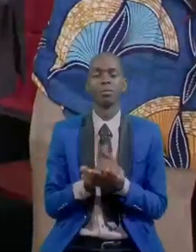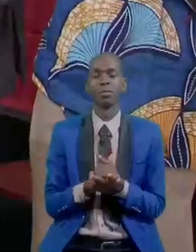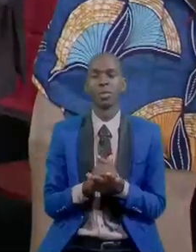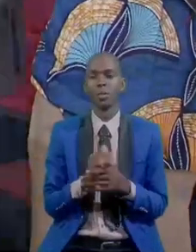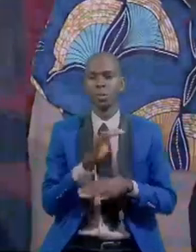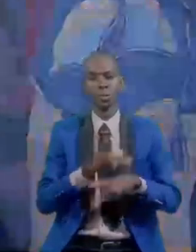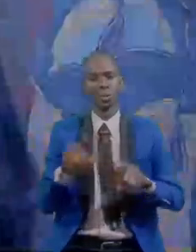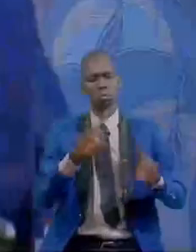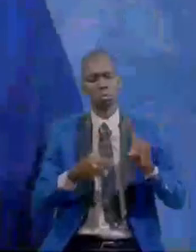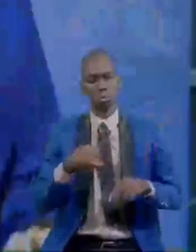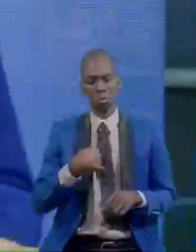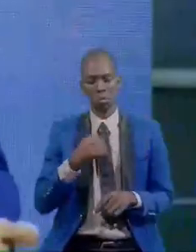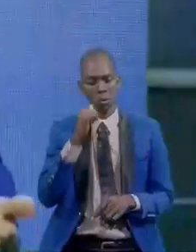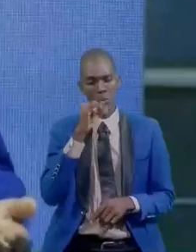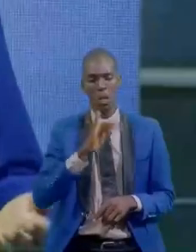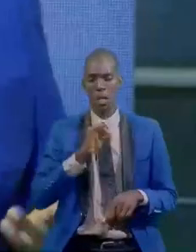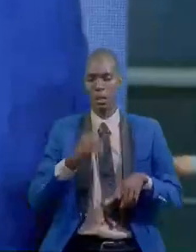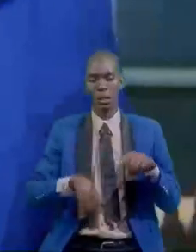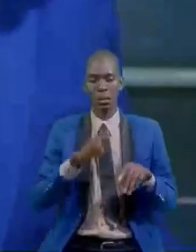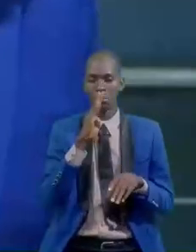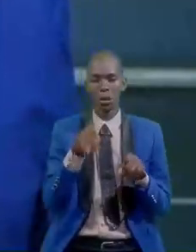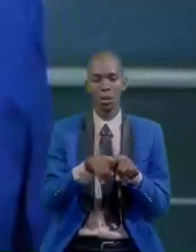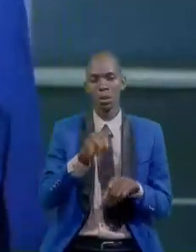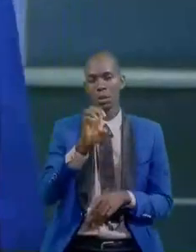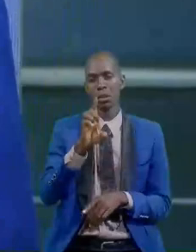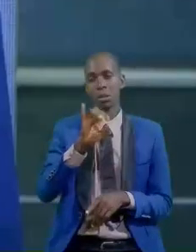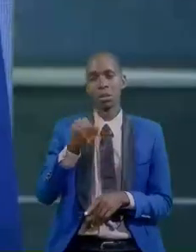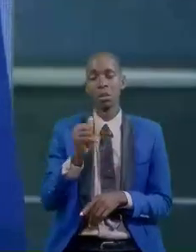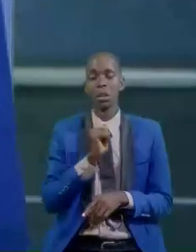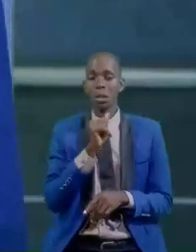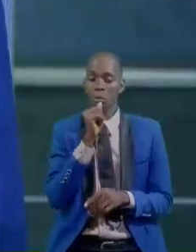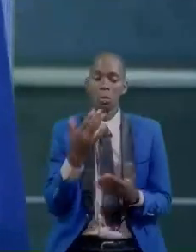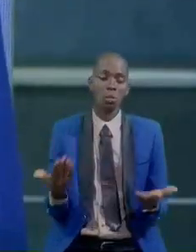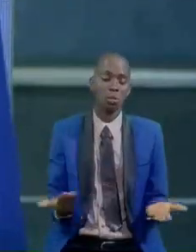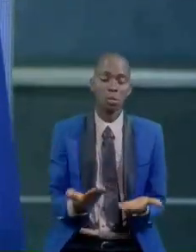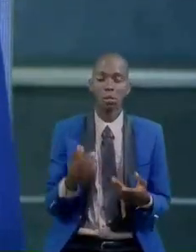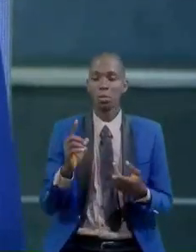Ne dis pas que je suis une femme, je ne peux pas être Élie ici.